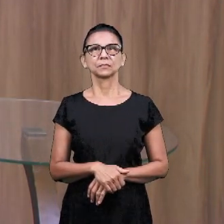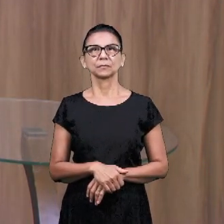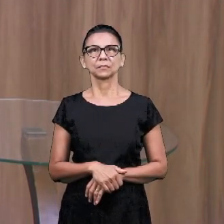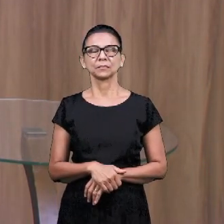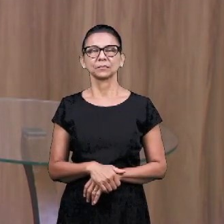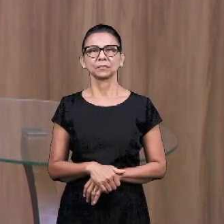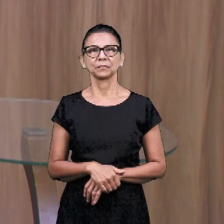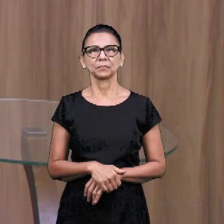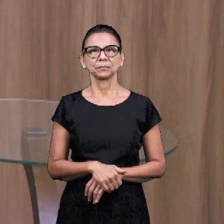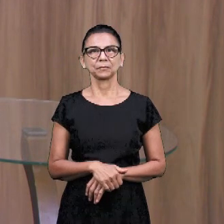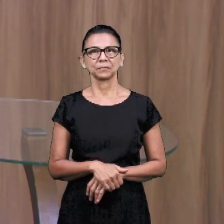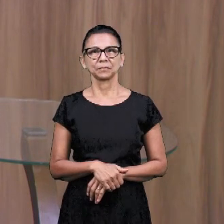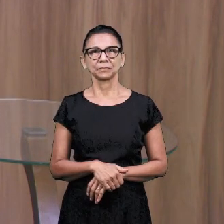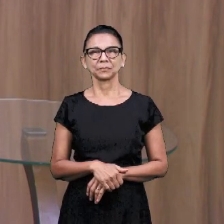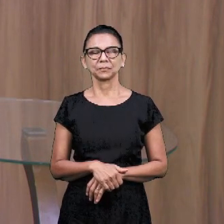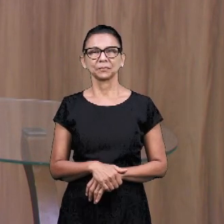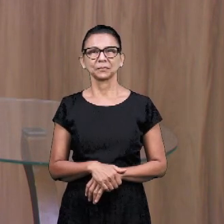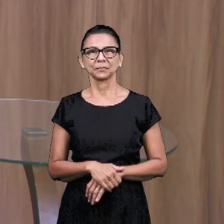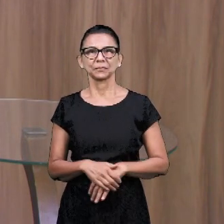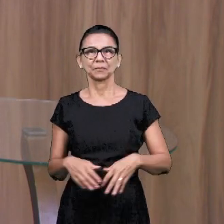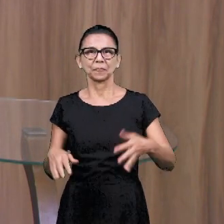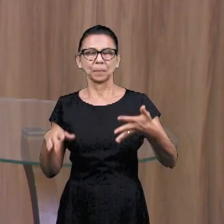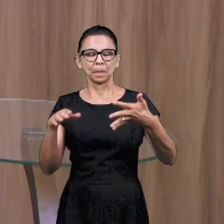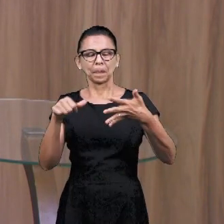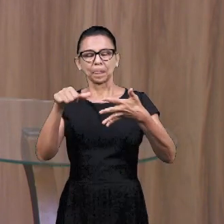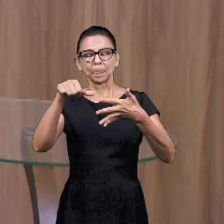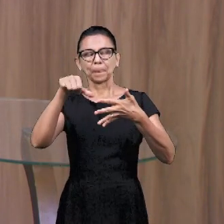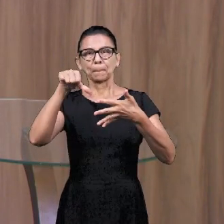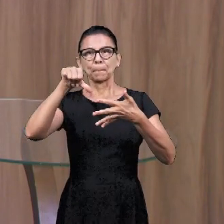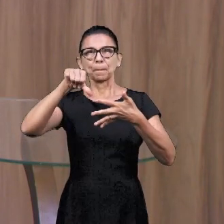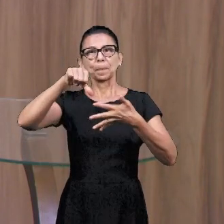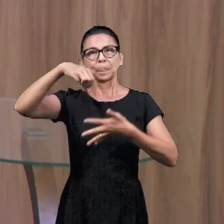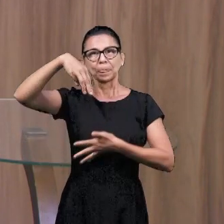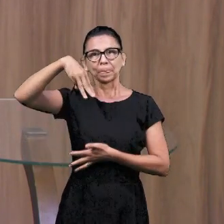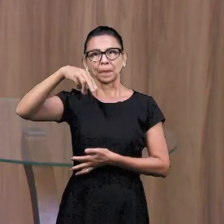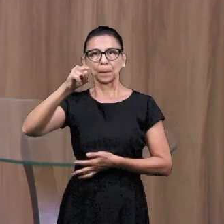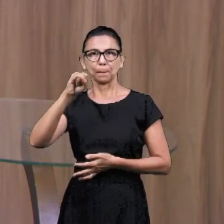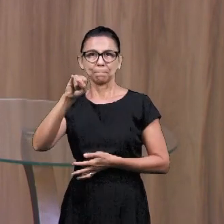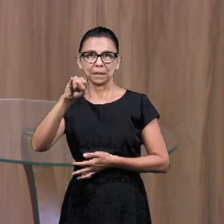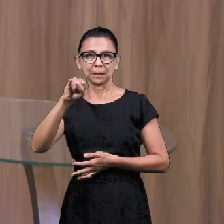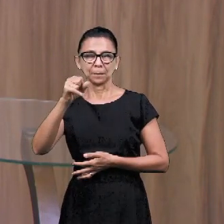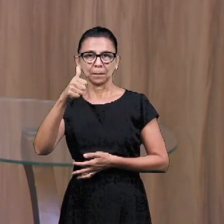Polegar na nota Mi. Le pouce dans la note Mi, nous ne pouvons pas oublier le passage.